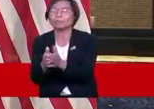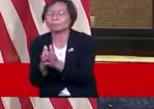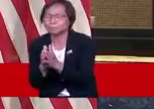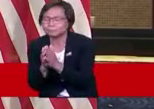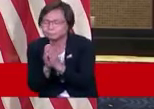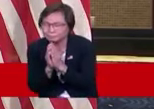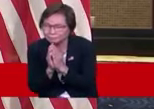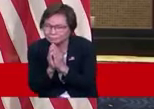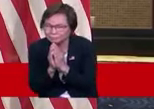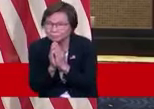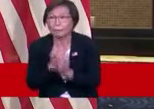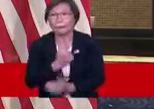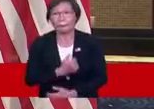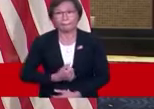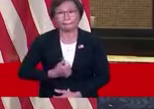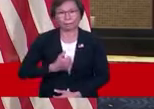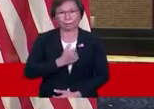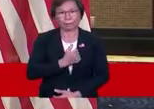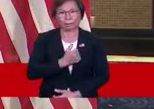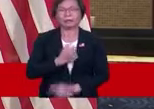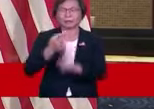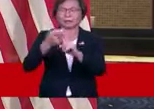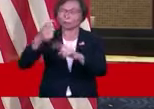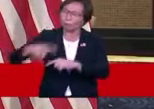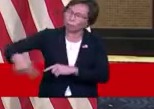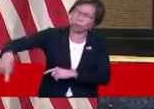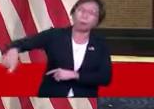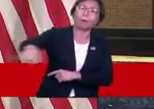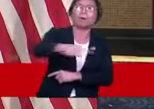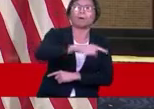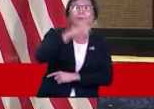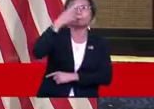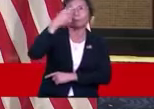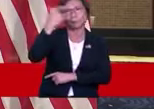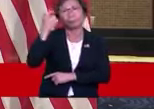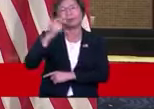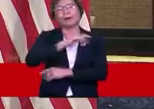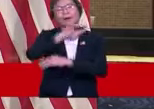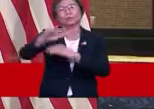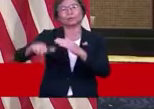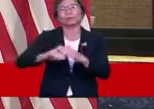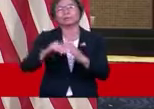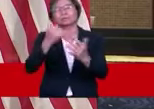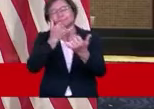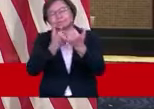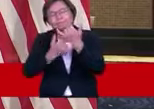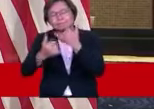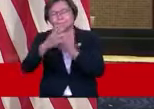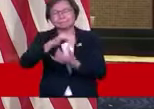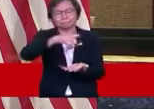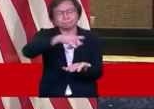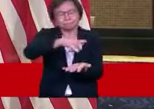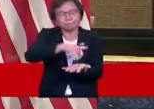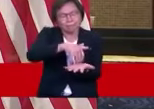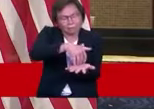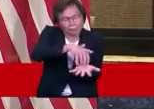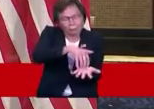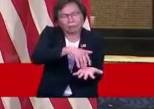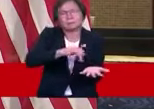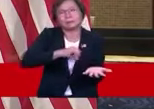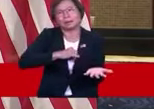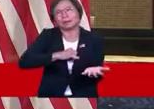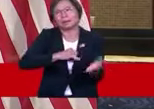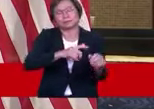keampunan kepada saudara dance tari atas segala kekhilafan dan kelemahan saya